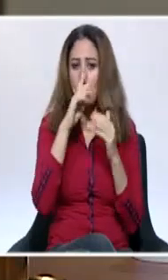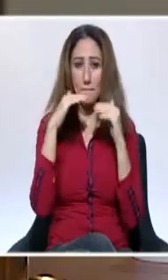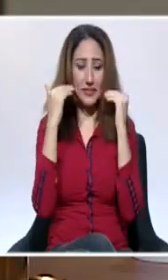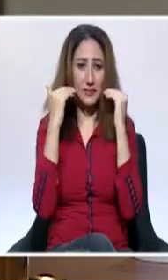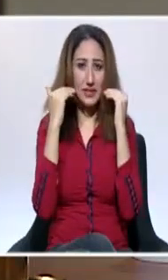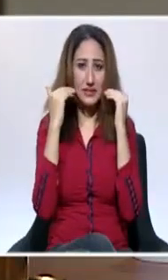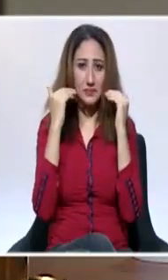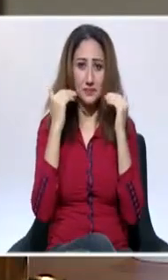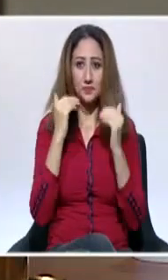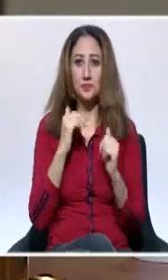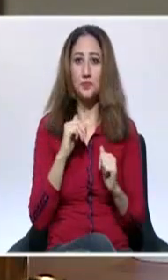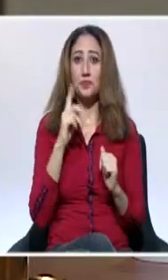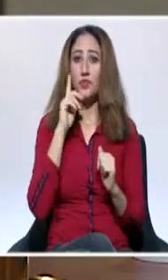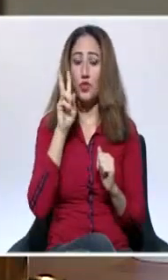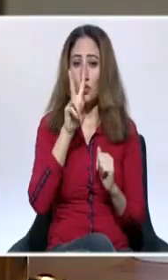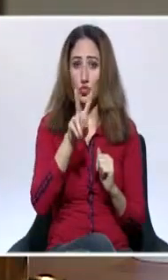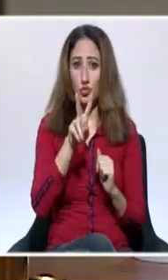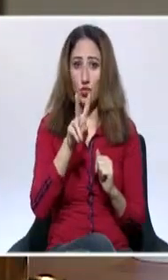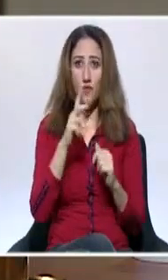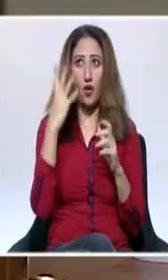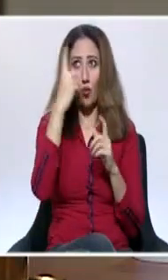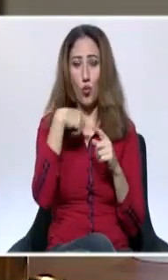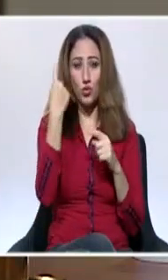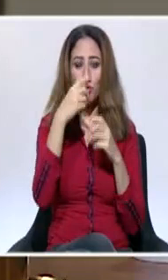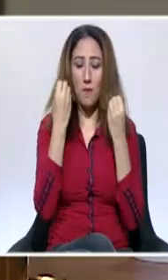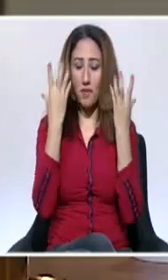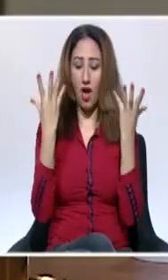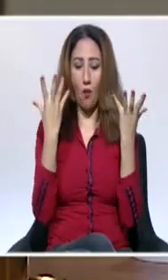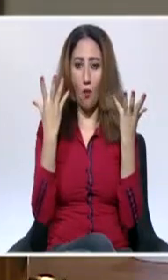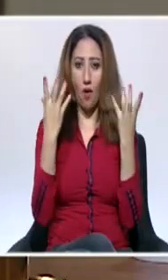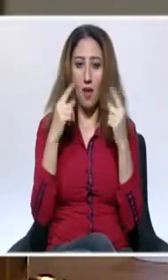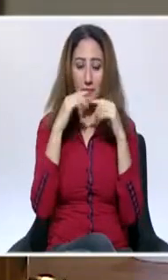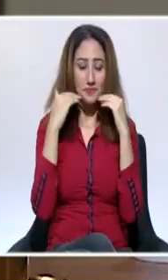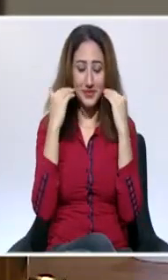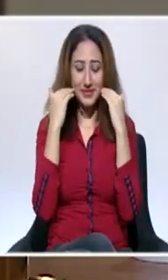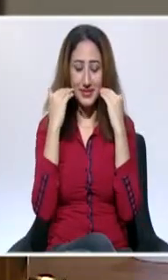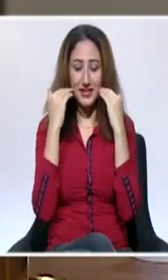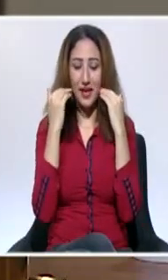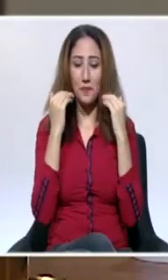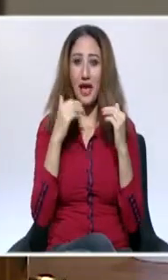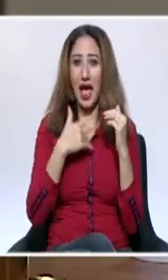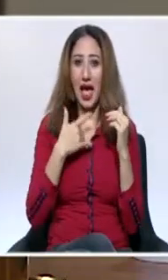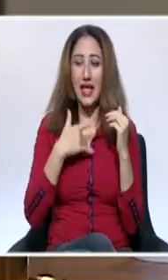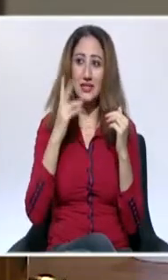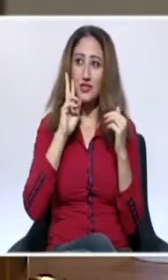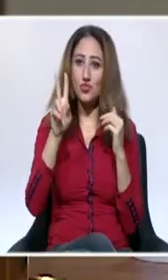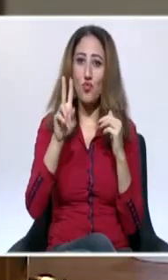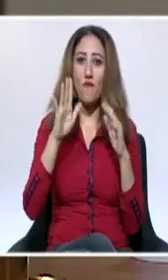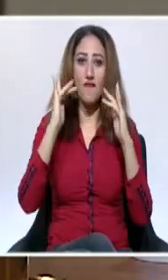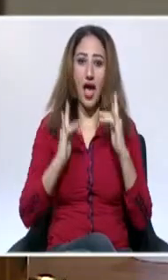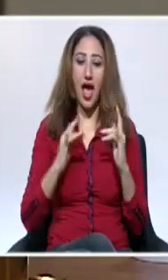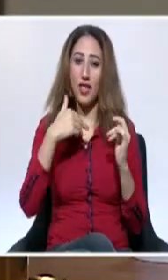تعبانة، اللي أول ما تشوفك وشها ينور وتحس كده بابتسامتهم وتحس إنك أنت قاعد جوه